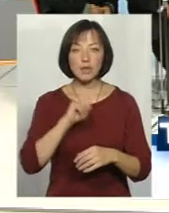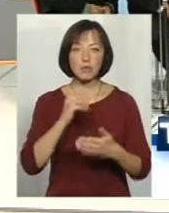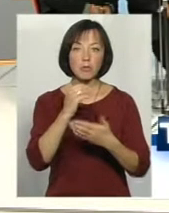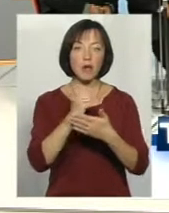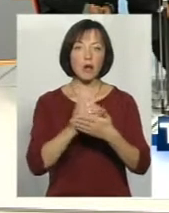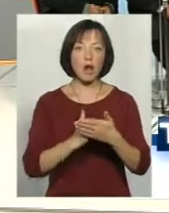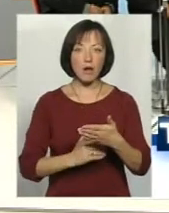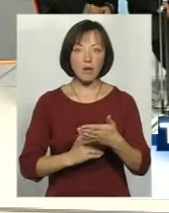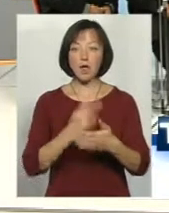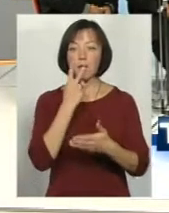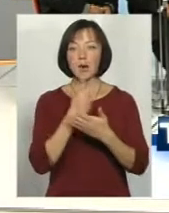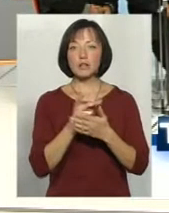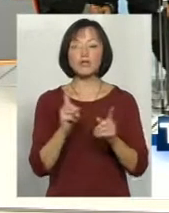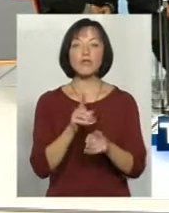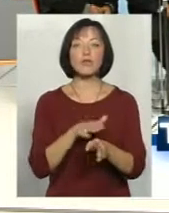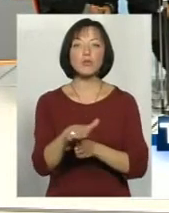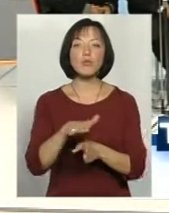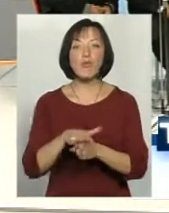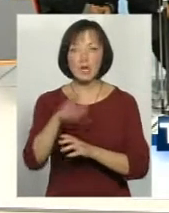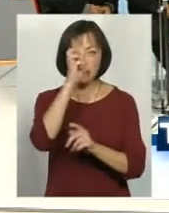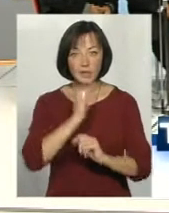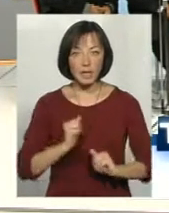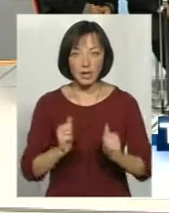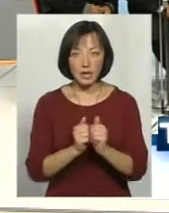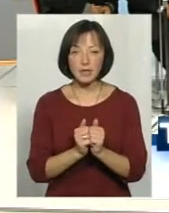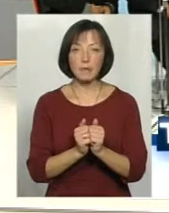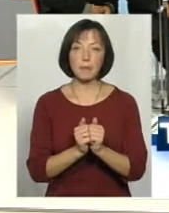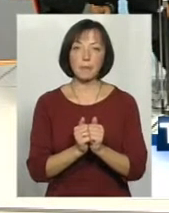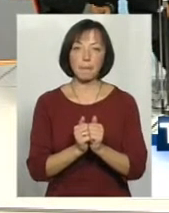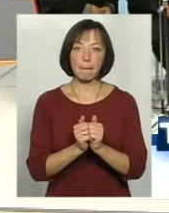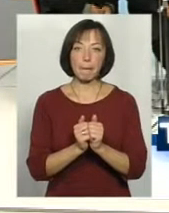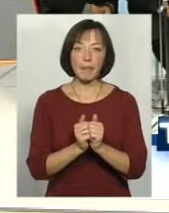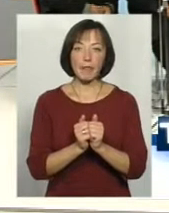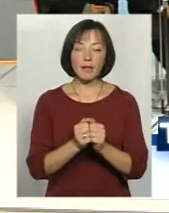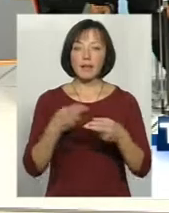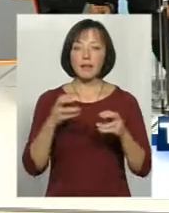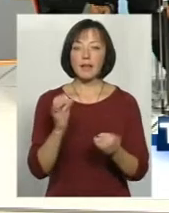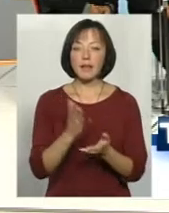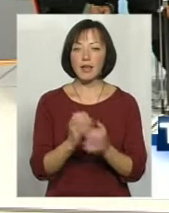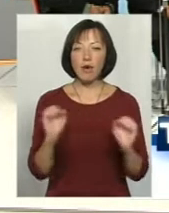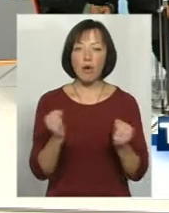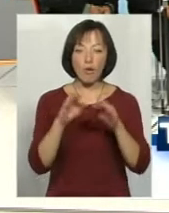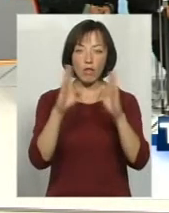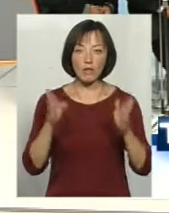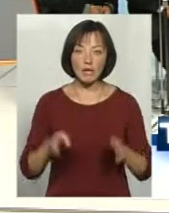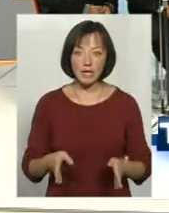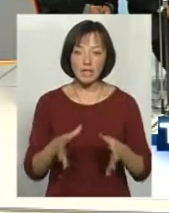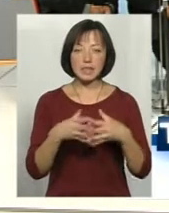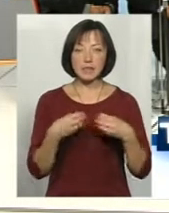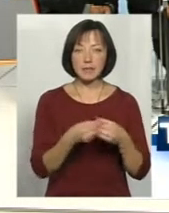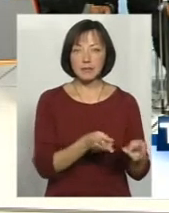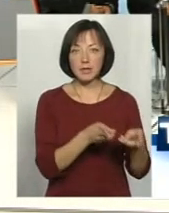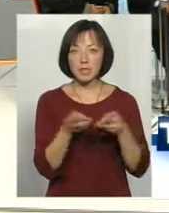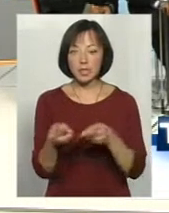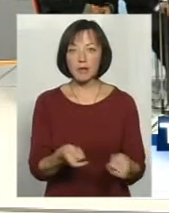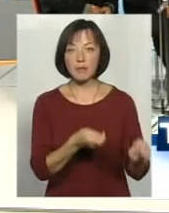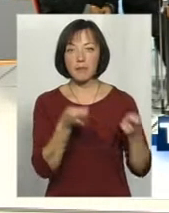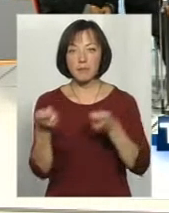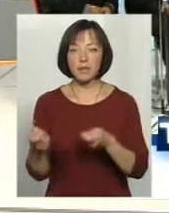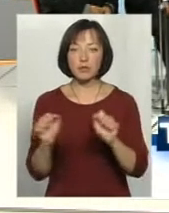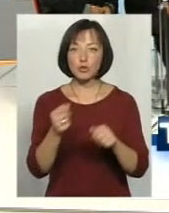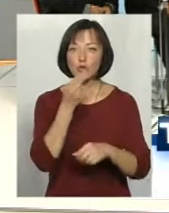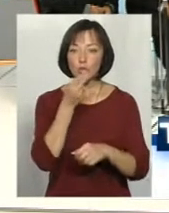програми, бачити, що відбувається в країні, да. Де є холодильник, в якому родина приїжджає, може привезти